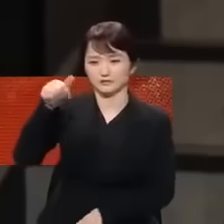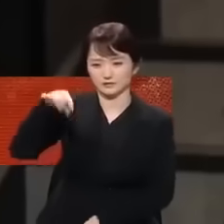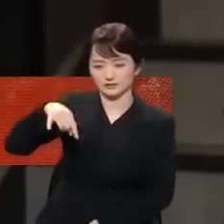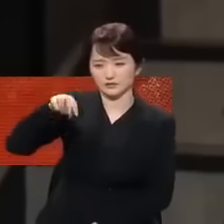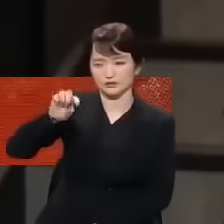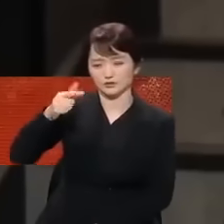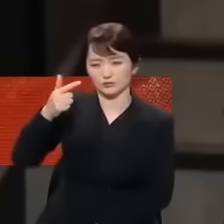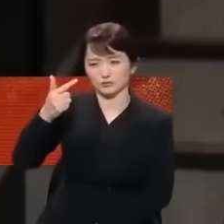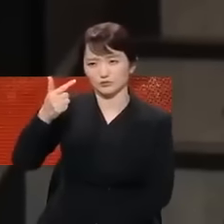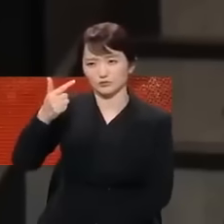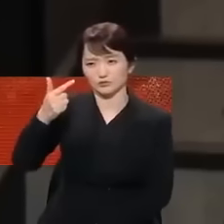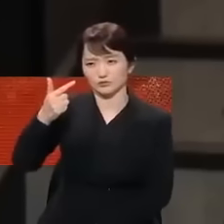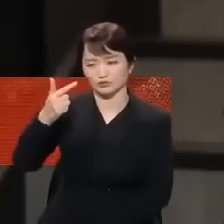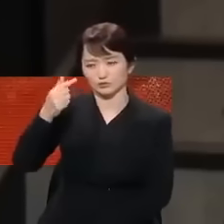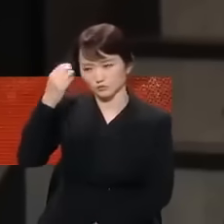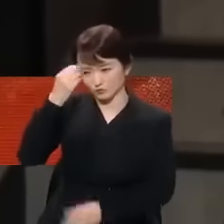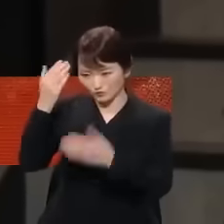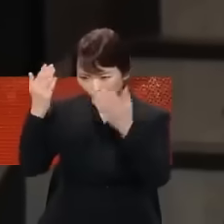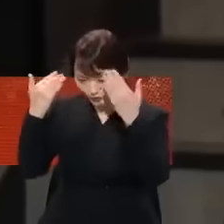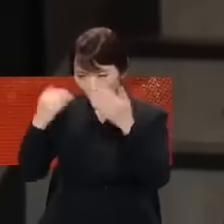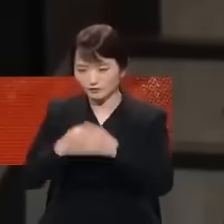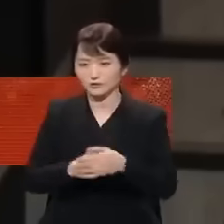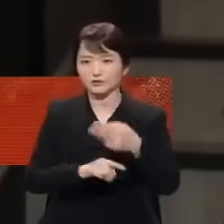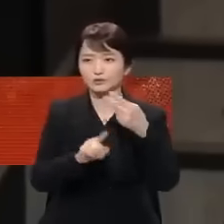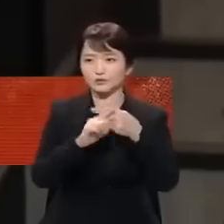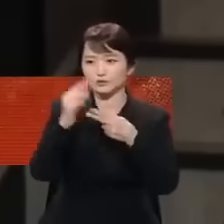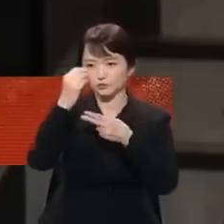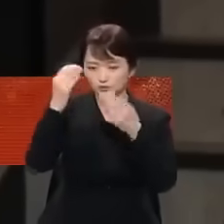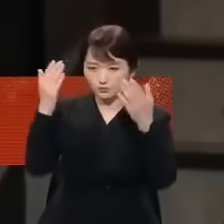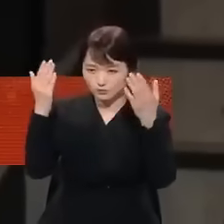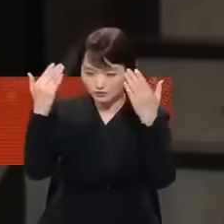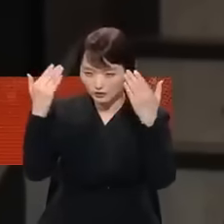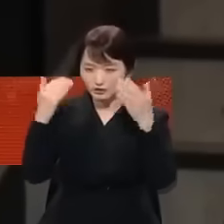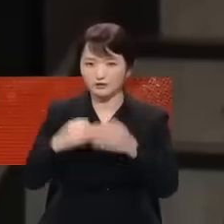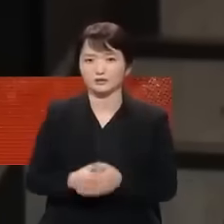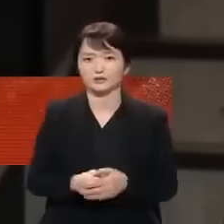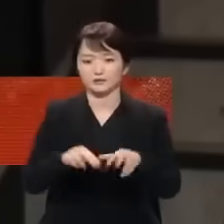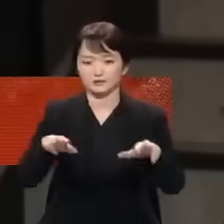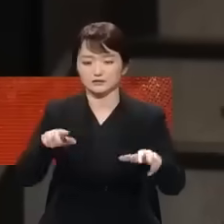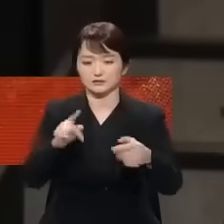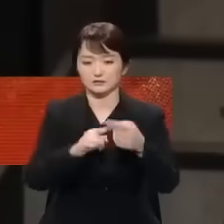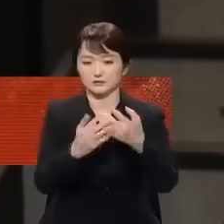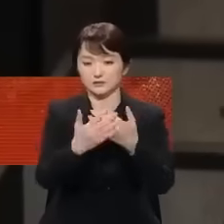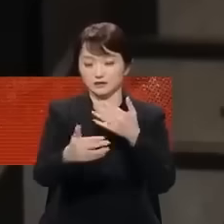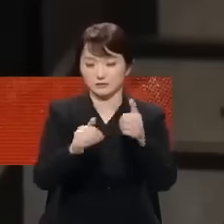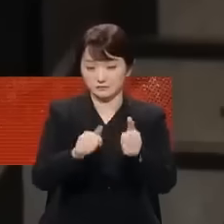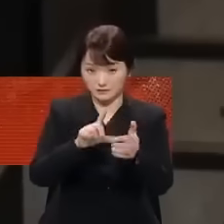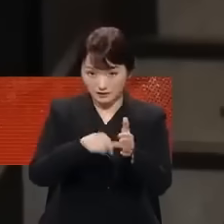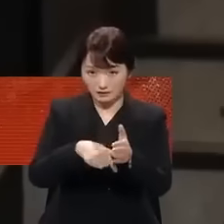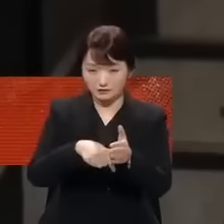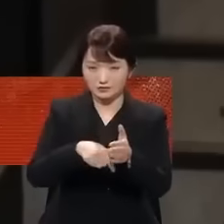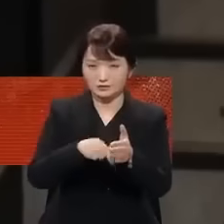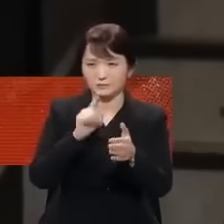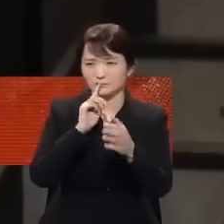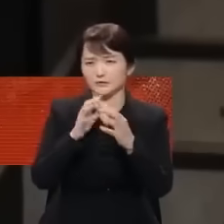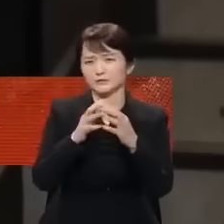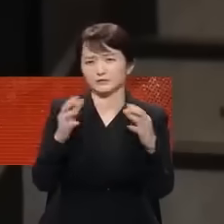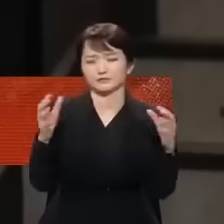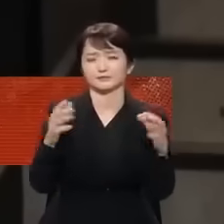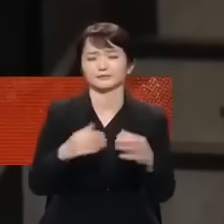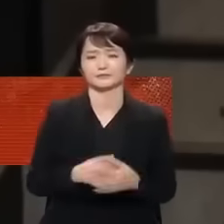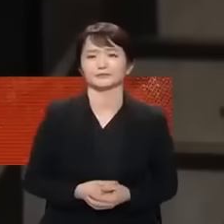경우가 중고 농구 연맹전에 현재 대회 중에 있는이 상황에서 이런 문제가 불거졌기 때문에 어떻게